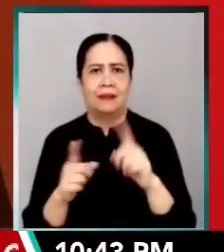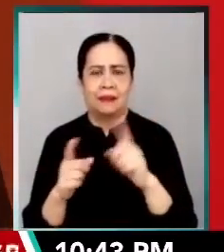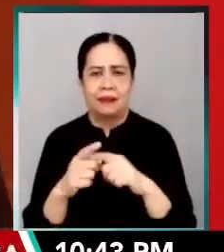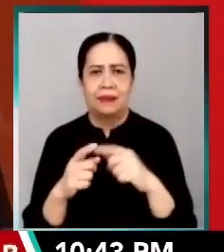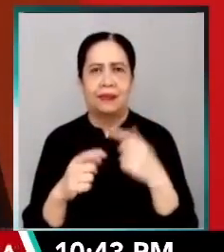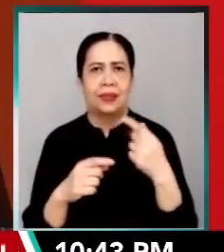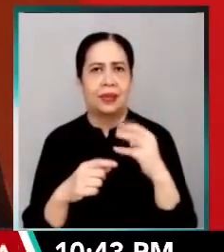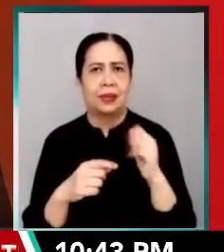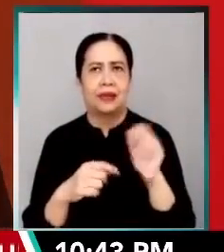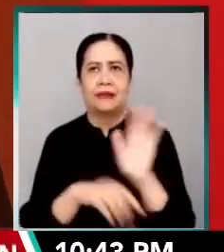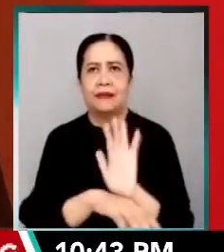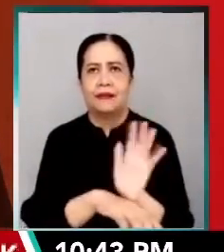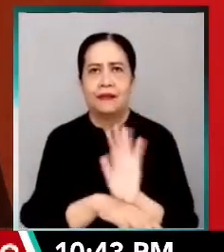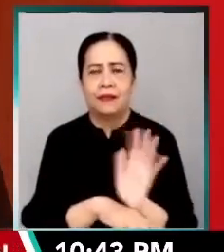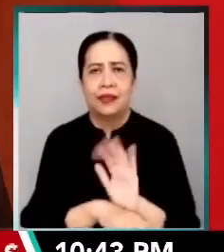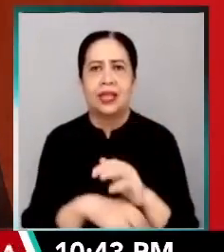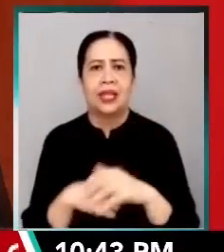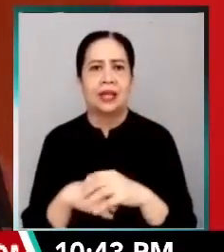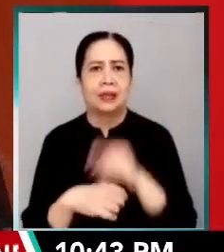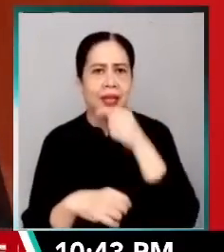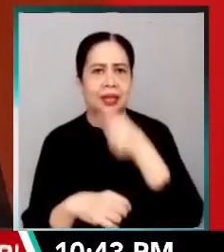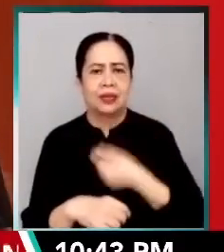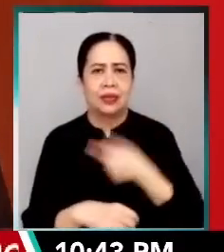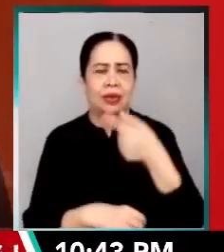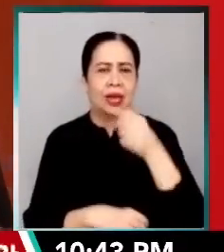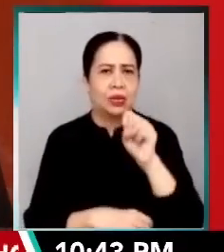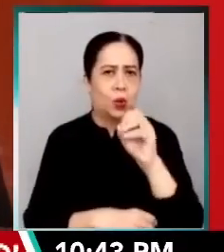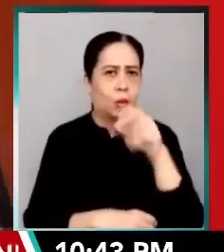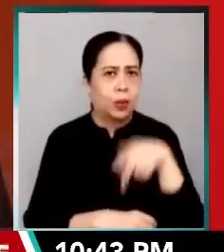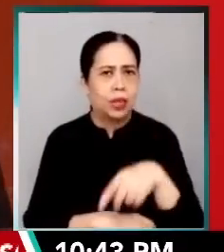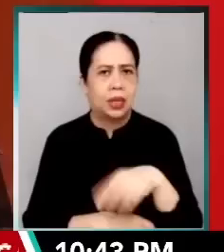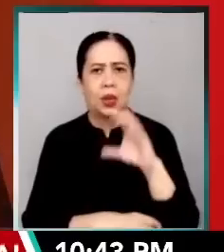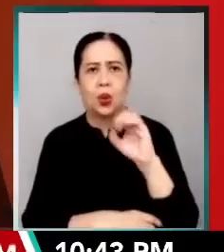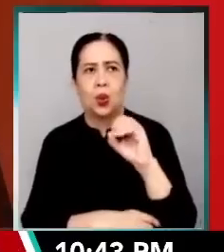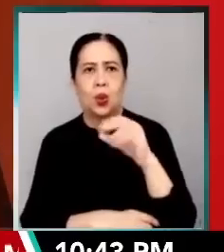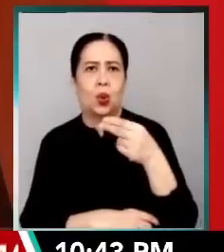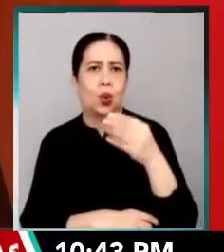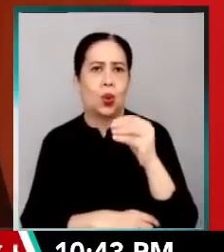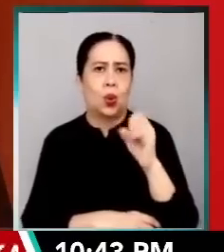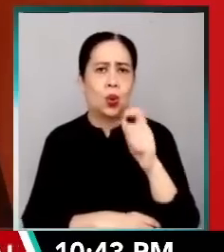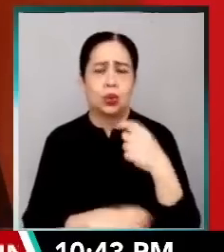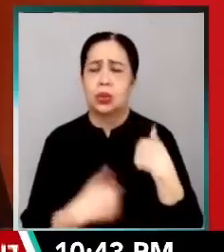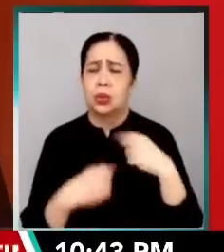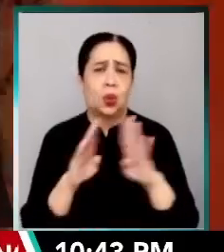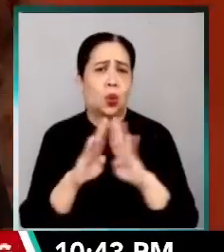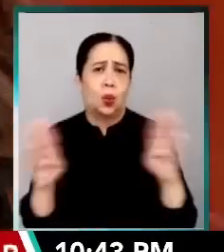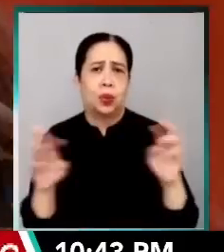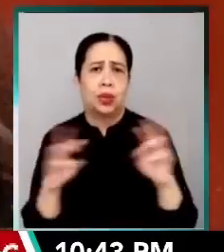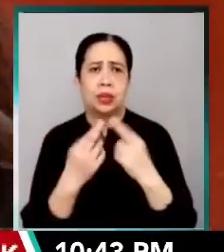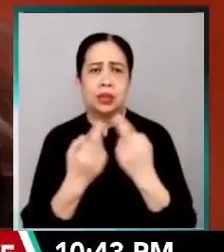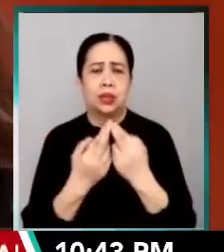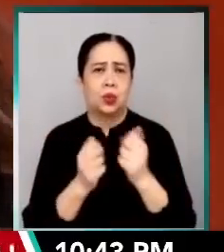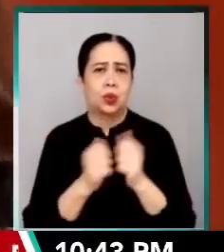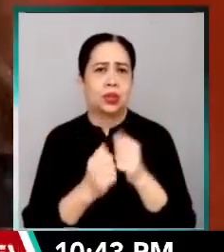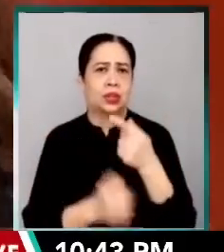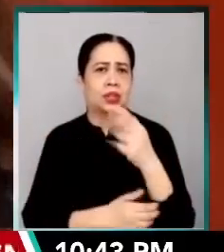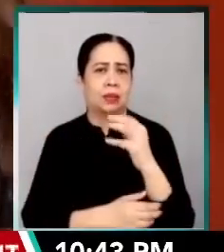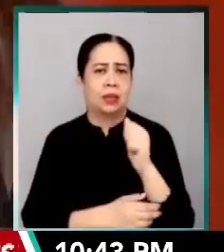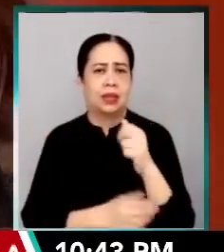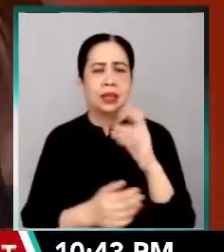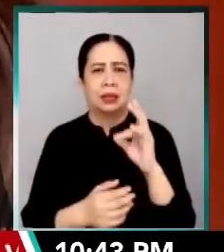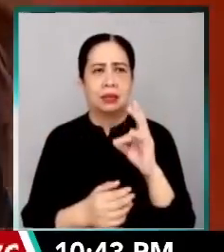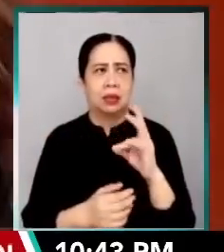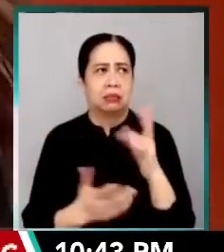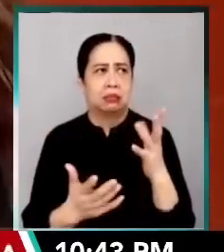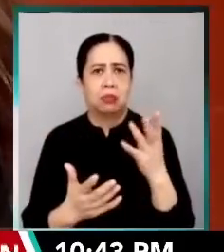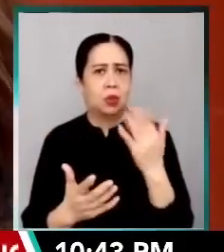films. Nag-guest ako sa SOP, I'd be their co-host. I mean, very open yung relationship ko with GMA7. A project with Claudine, of course, why